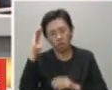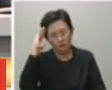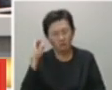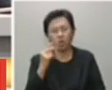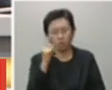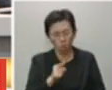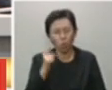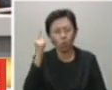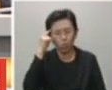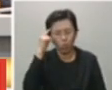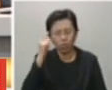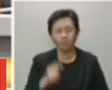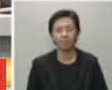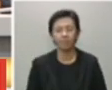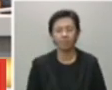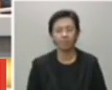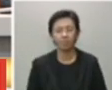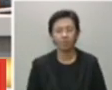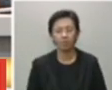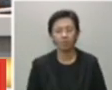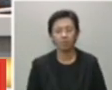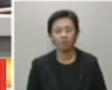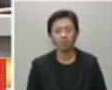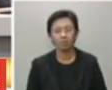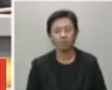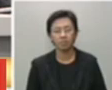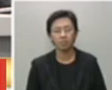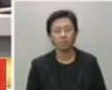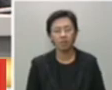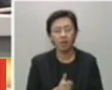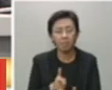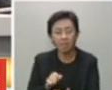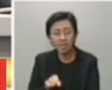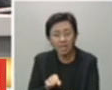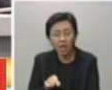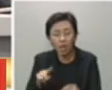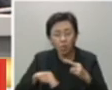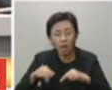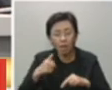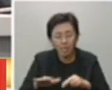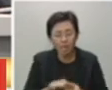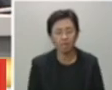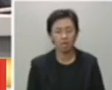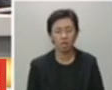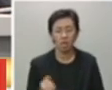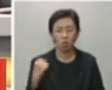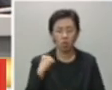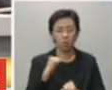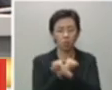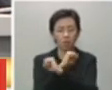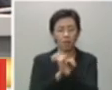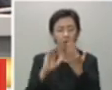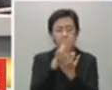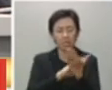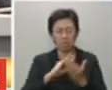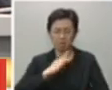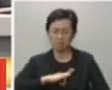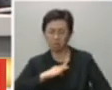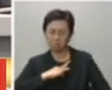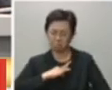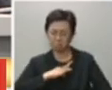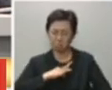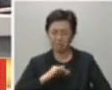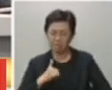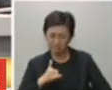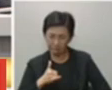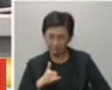ครับเขาบอกอาวุธของตัวเองยังรักษาไม่ได้และความมั่นคงของประเทศจะให้เขามั่นใจได้อย่างไรว่า